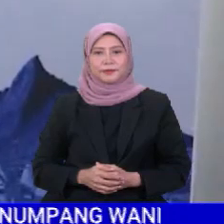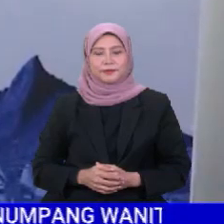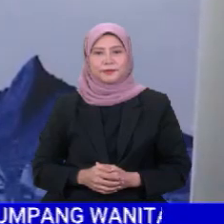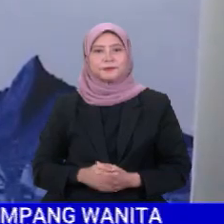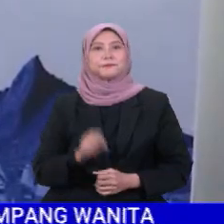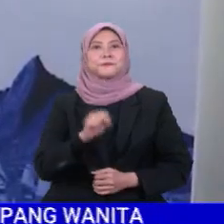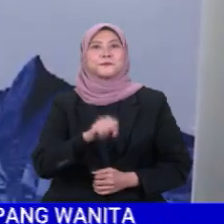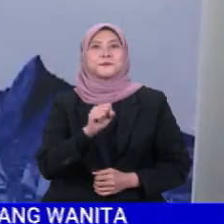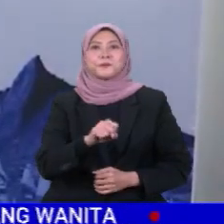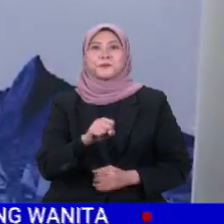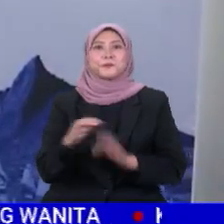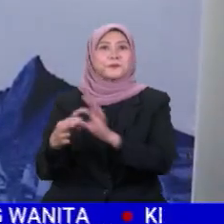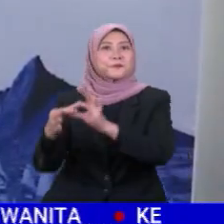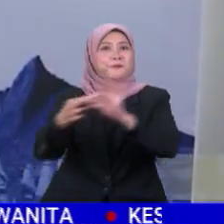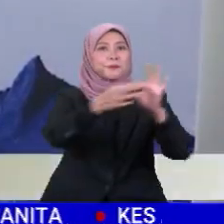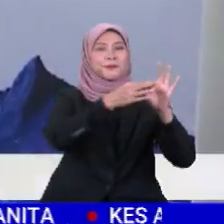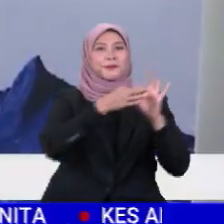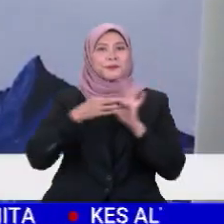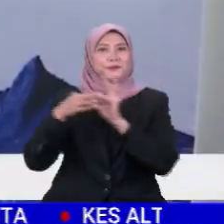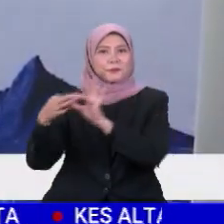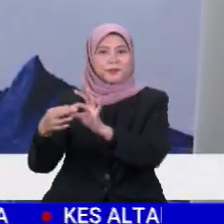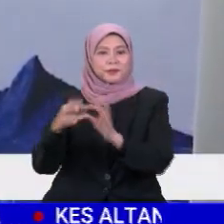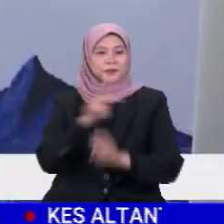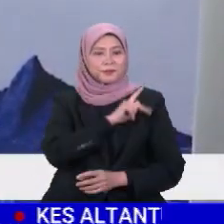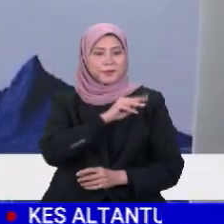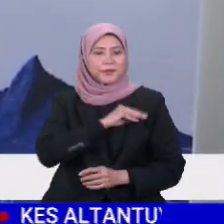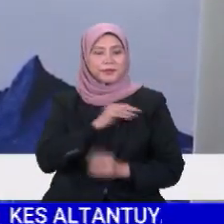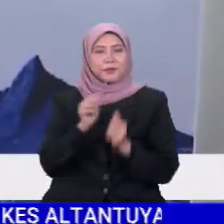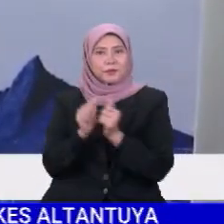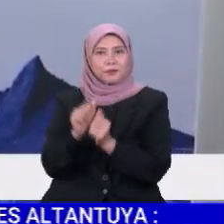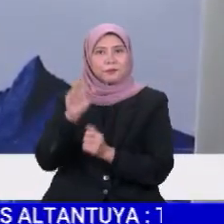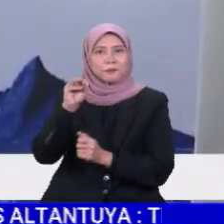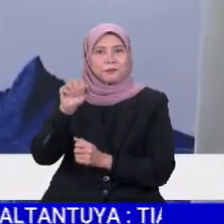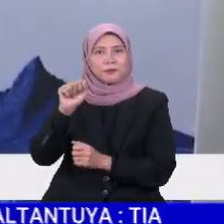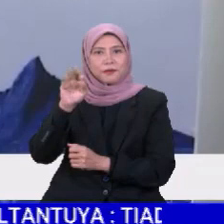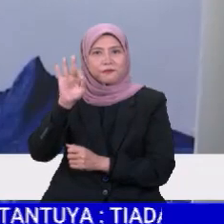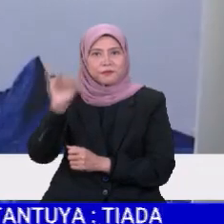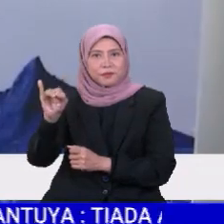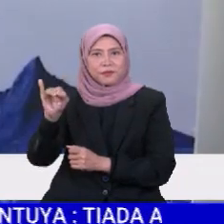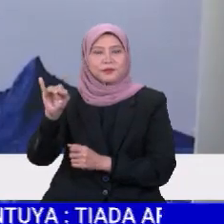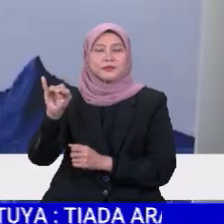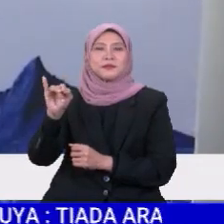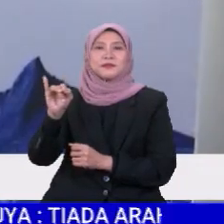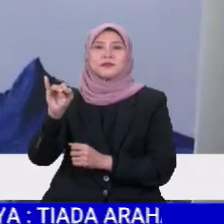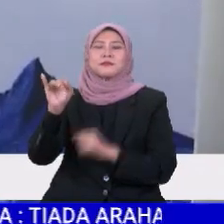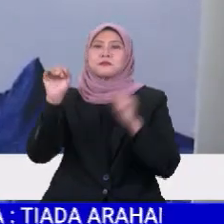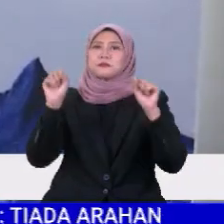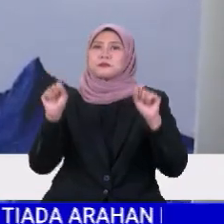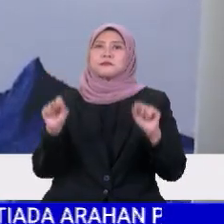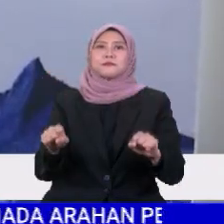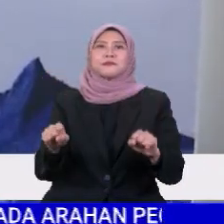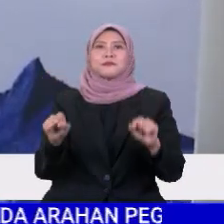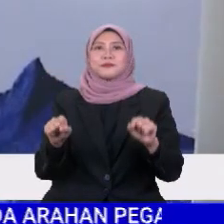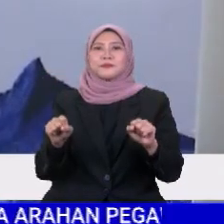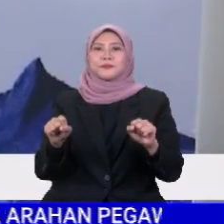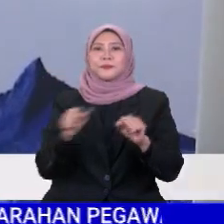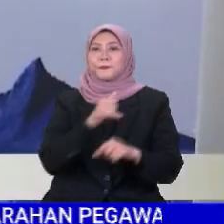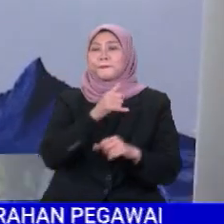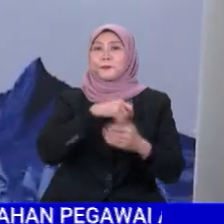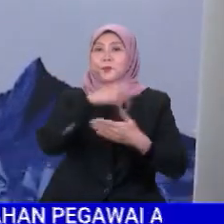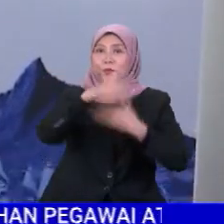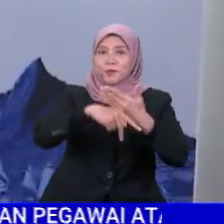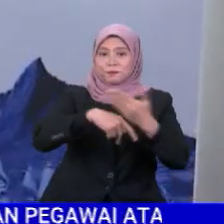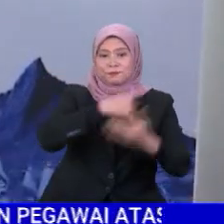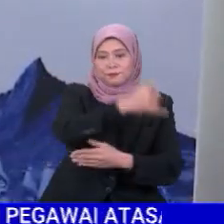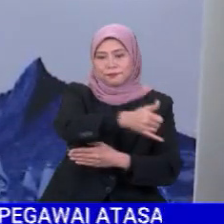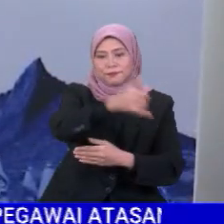Ya, Ijam, jalinan kerjasama antara kementerian dengan MAFI sebagai peneraju ini tentunya akan menyemarakkan lagi jelajah